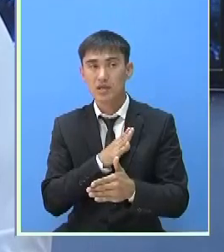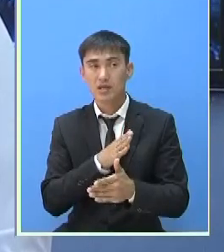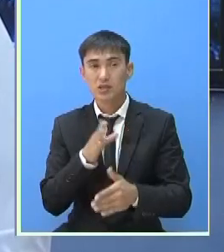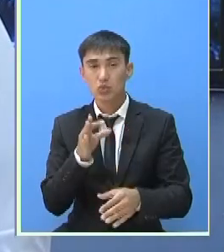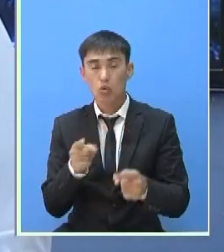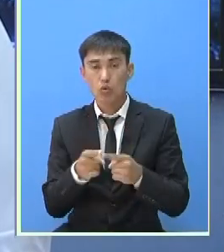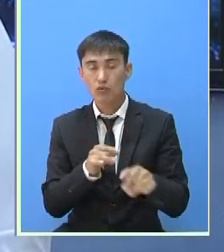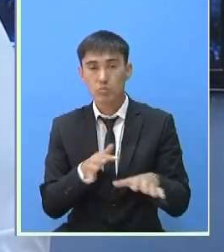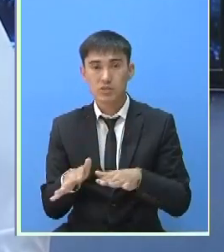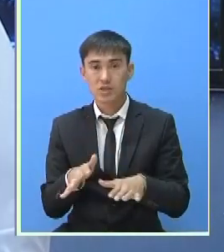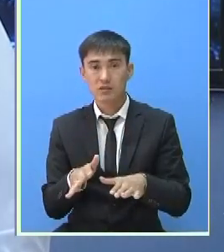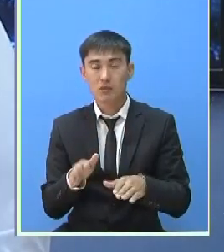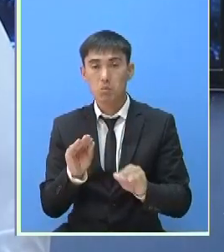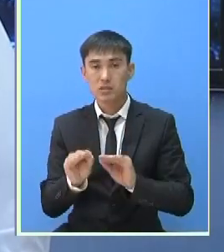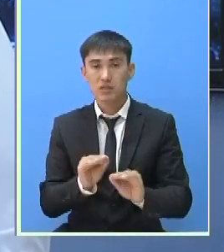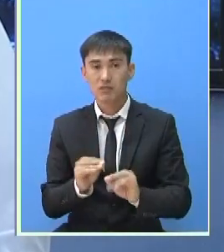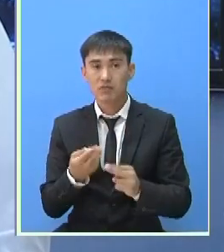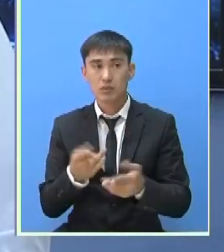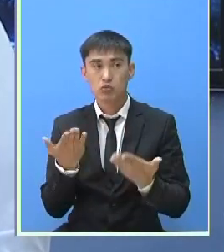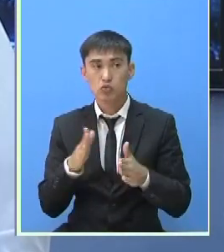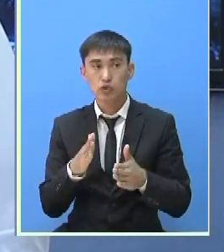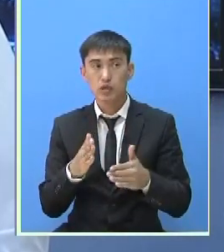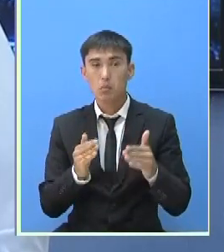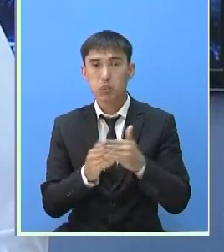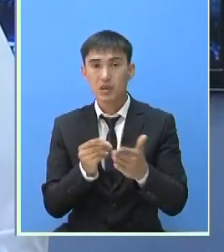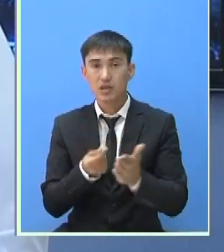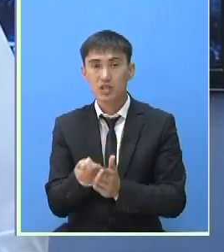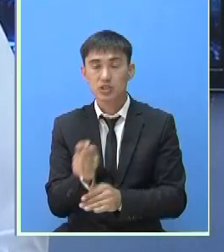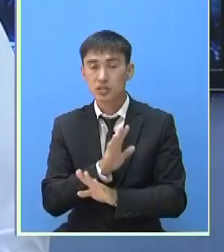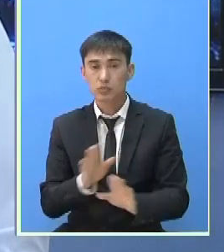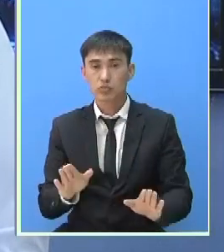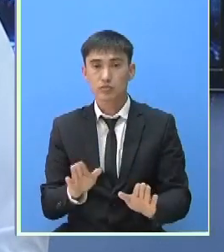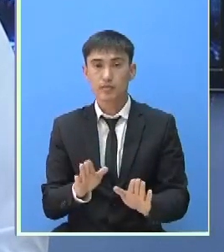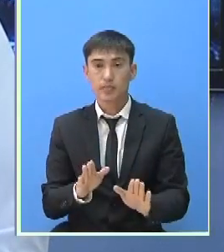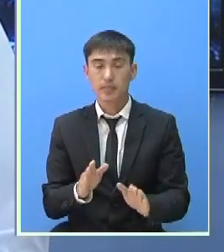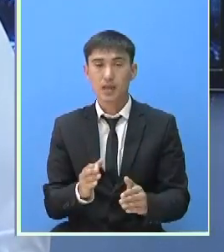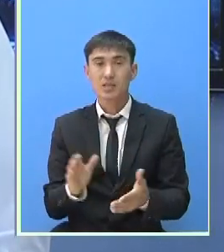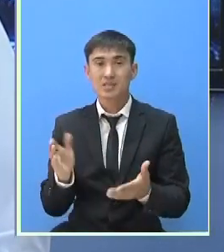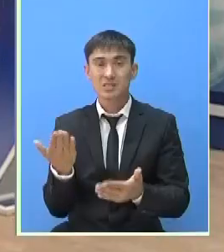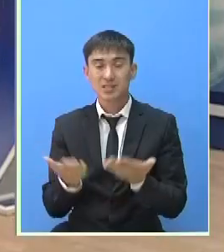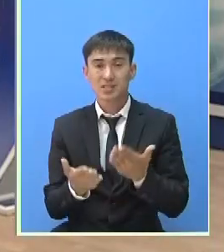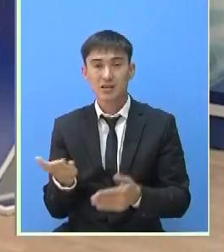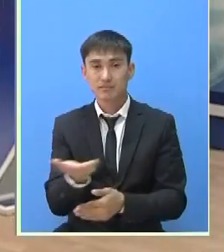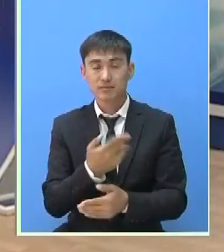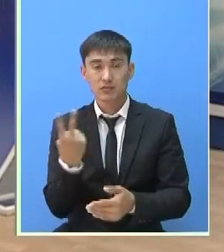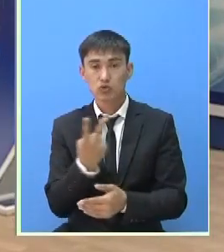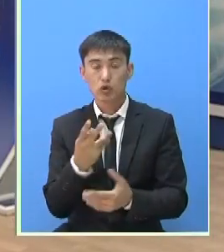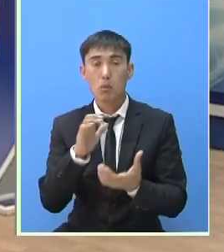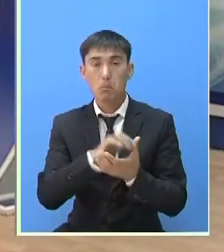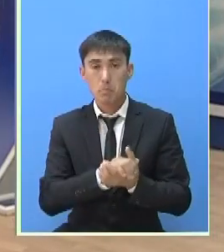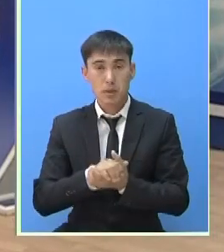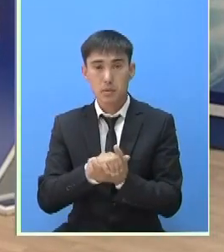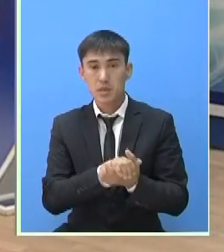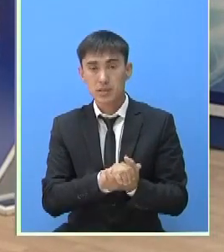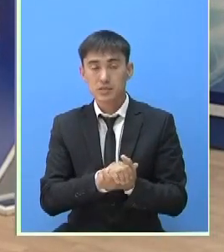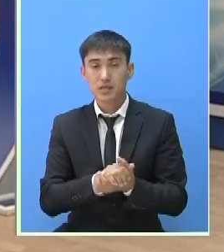прекращено было уголовное преследование в форме постановления, то в данном случае принудительный платеж не взыскивается. То есть это имеется в виду за примирением сторон, если мы помирились? Если, да,